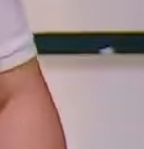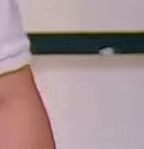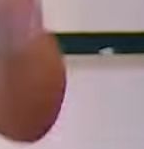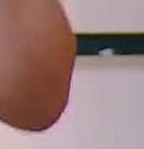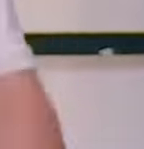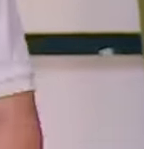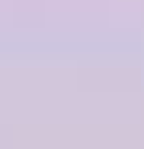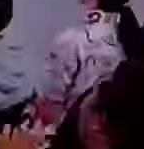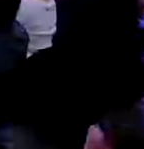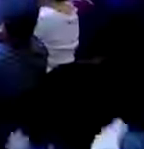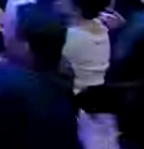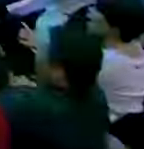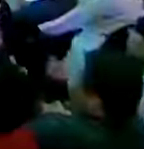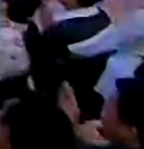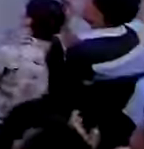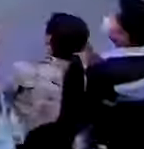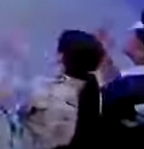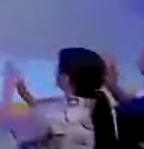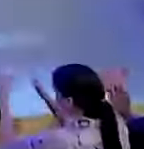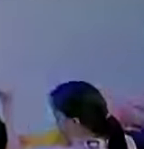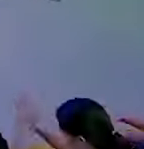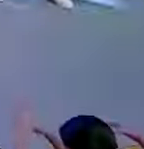show ng bansa. This is